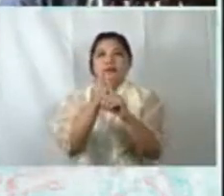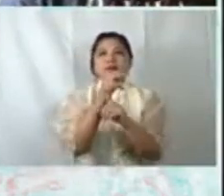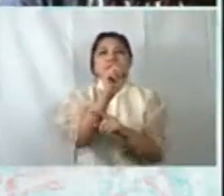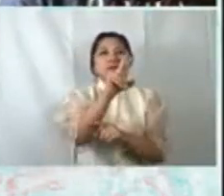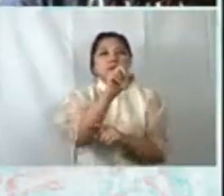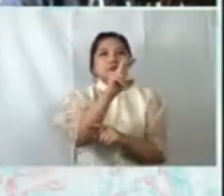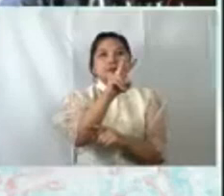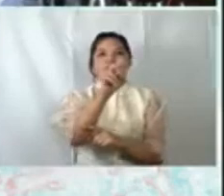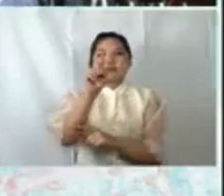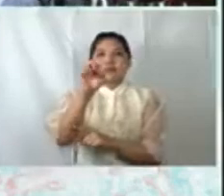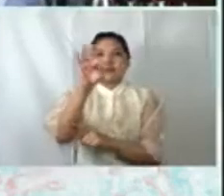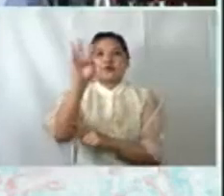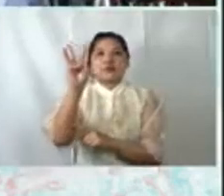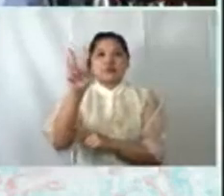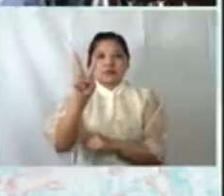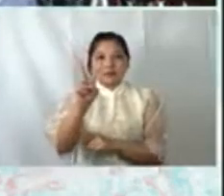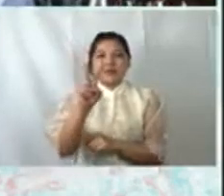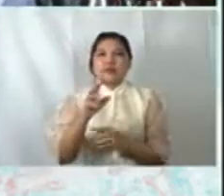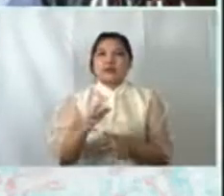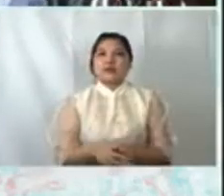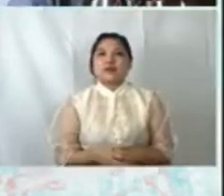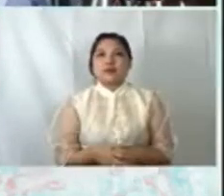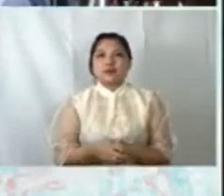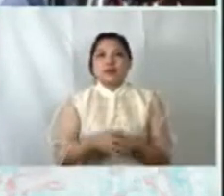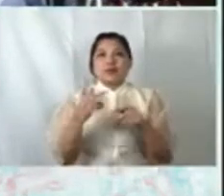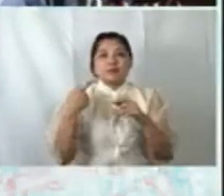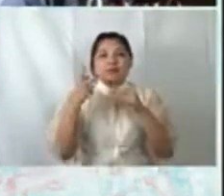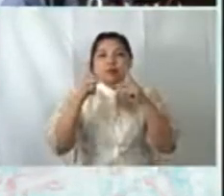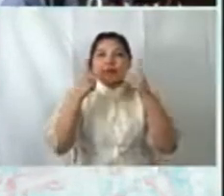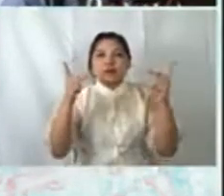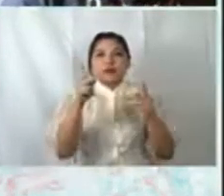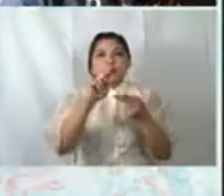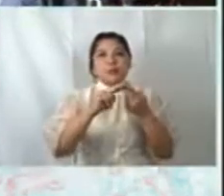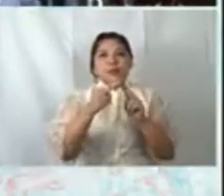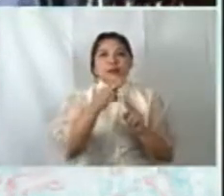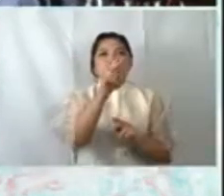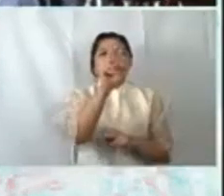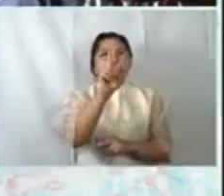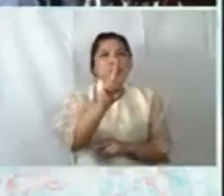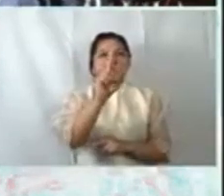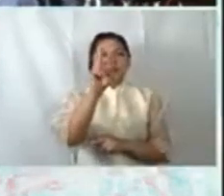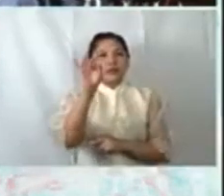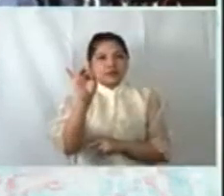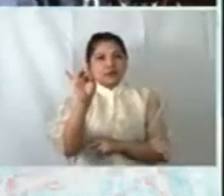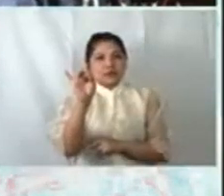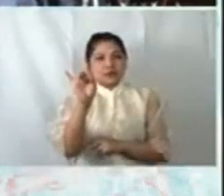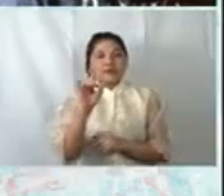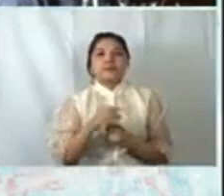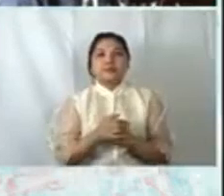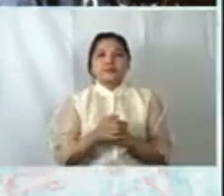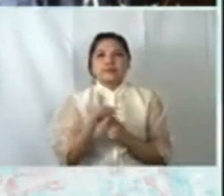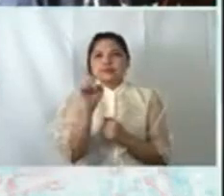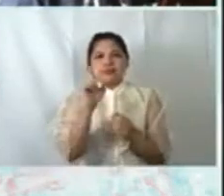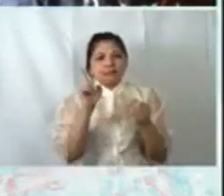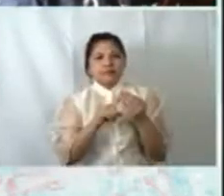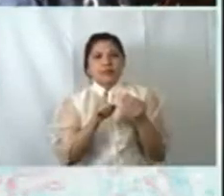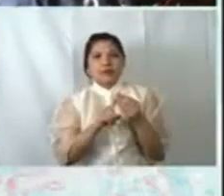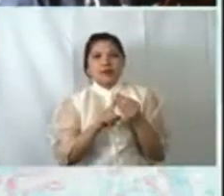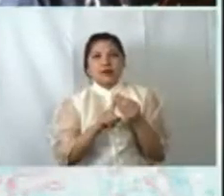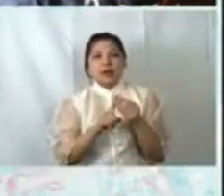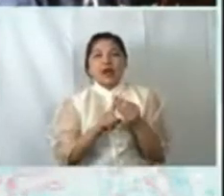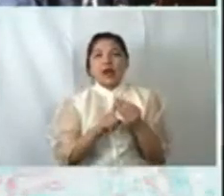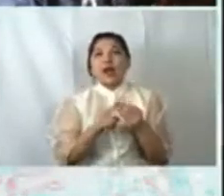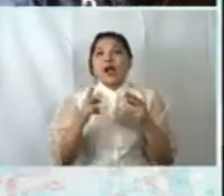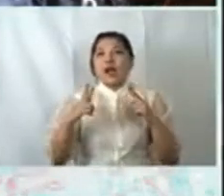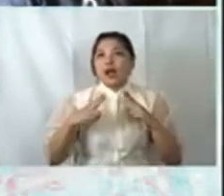1962, inilabas ni Pangulo ang Proclamation No. 28 na nagtatakda na gawing public holiday ang June